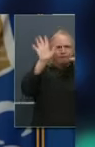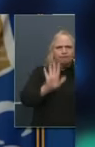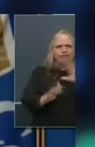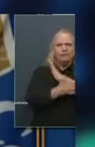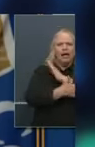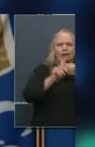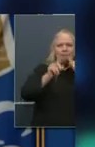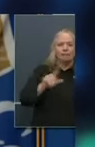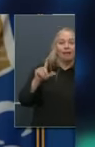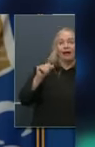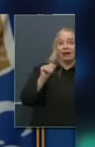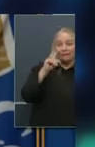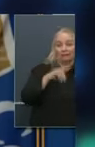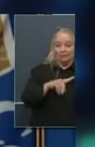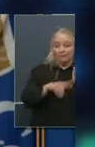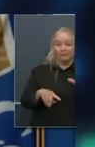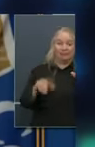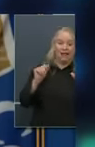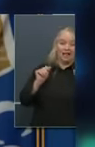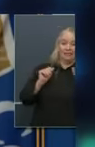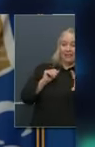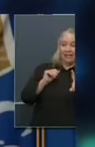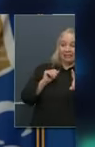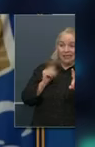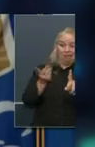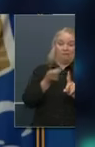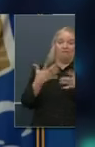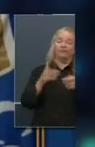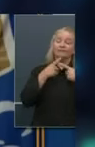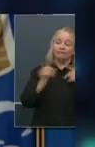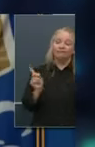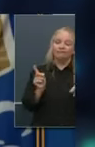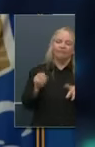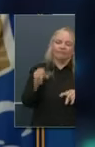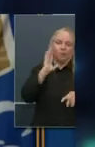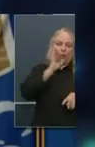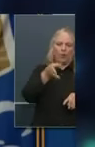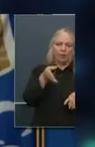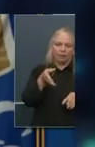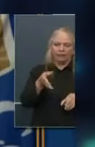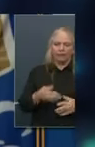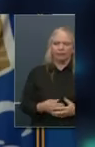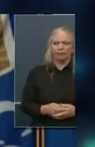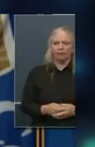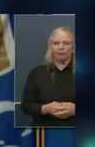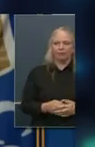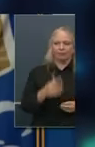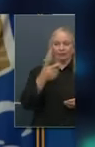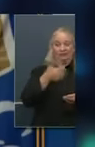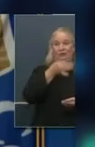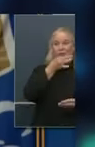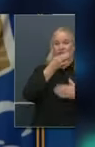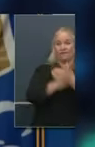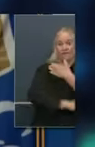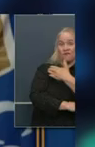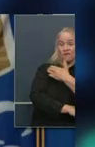disparu. Le gouverneur a été très clair là-dessus. Vous le disiez, la Californie était le premier État à confiner. C'était mi-mars. Et